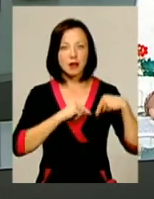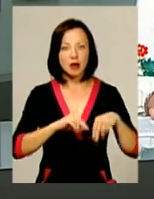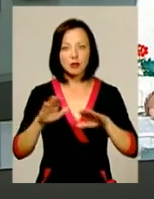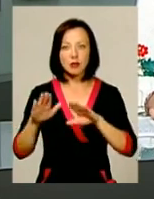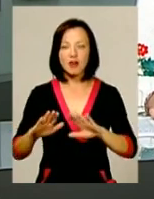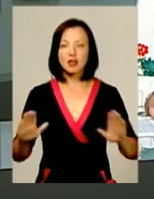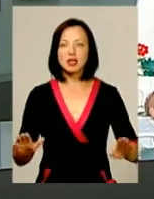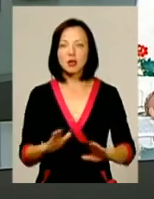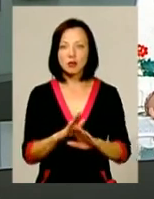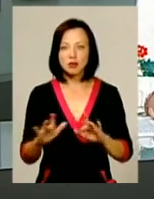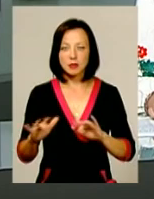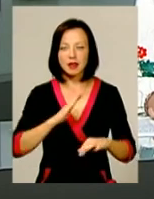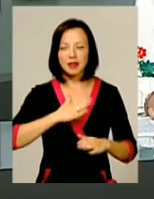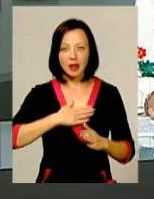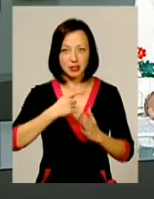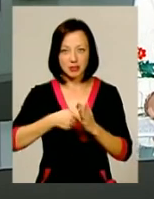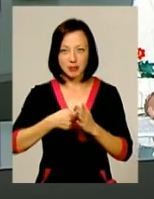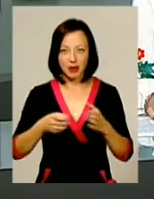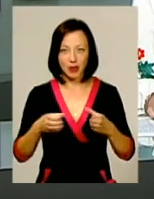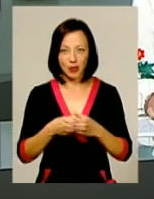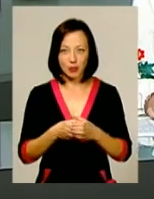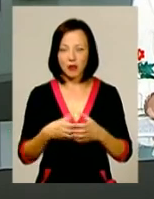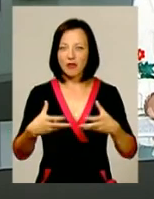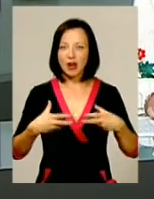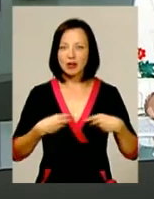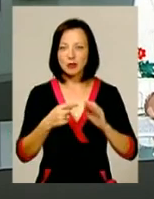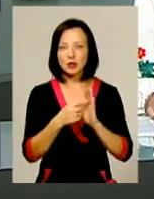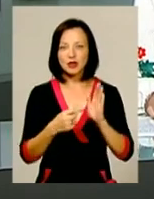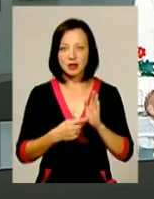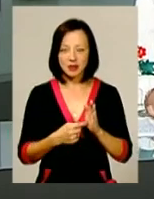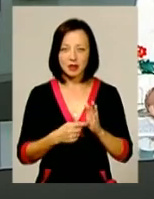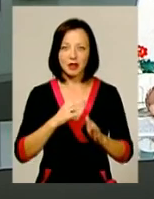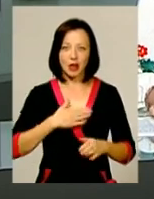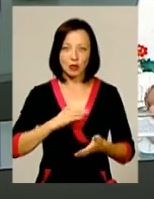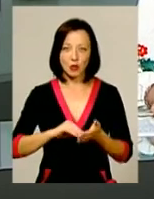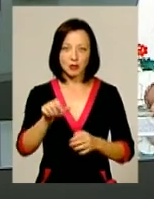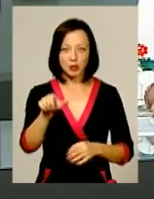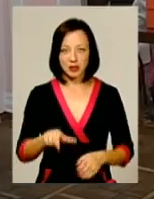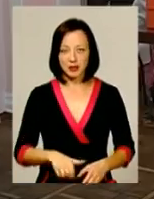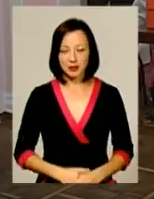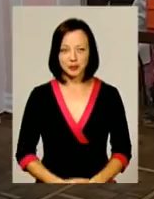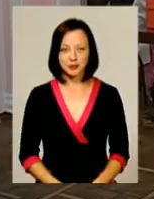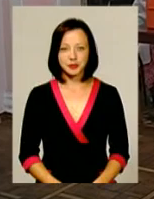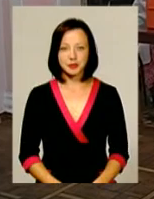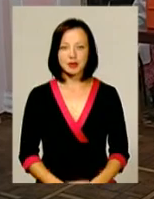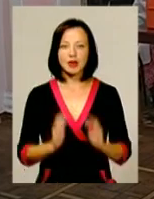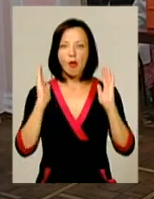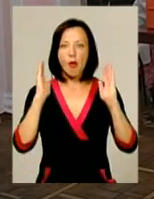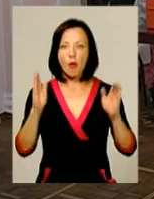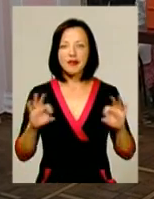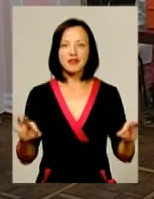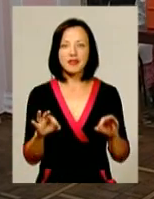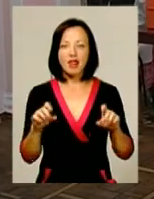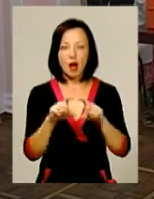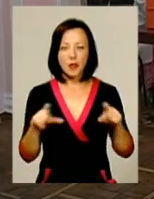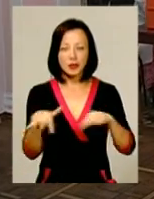на музичному дійстві і наша знімальна група. Враженнями поділиться Надія Куриляк. У холі філармонії людно